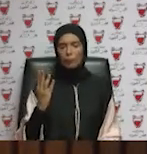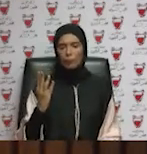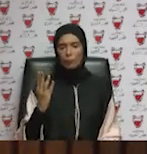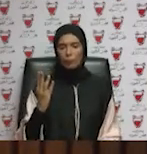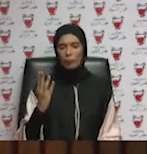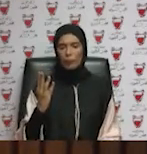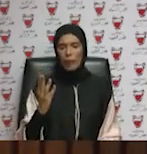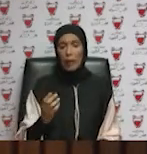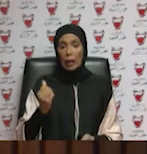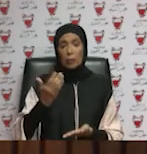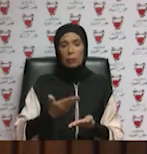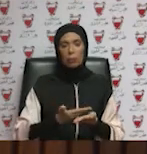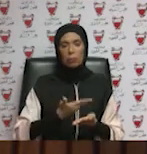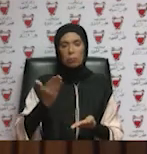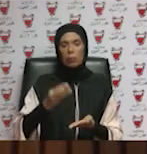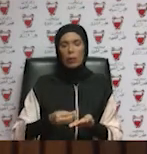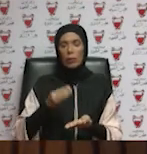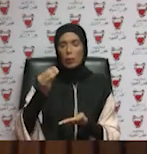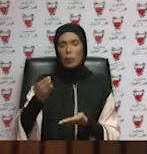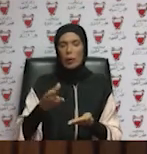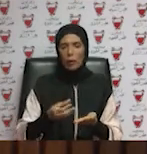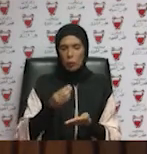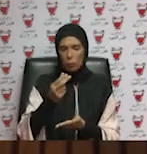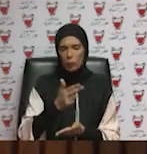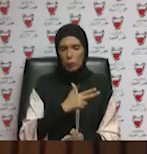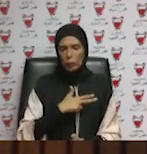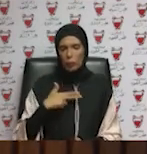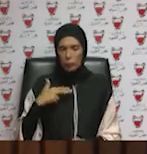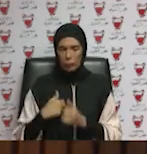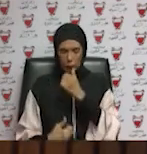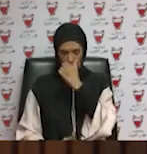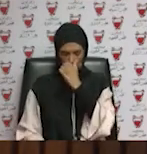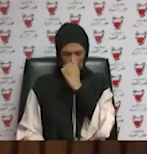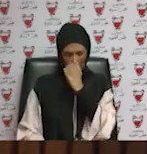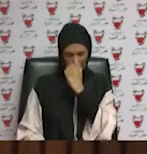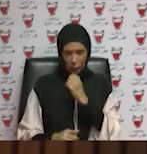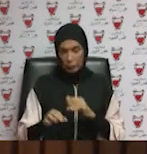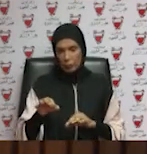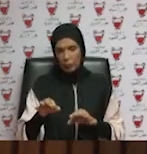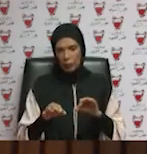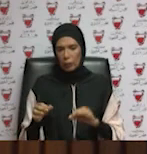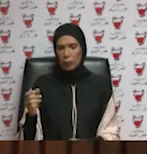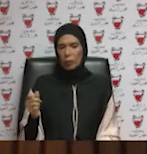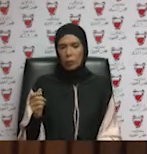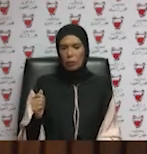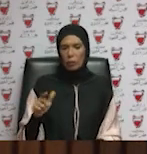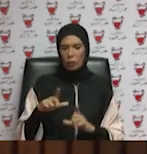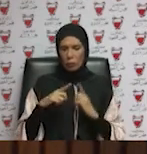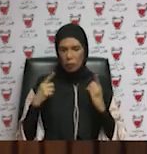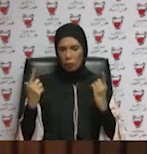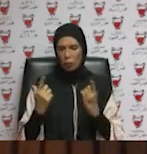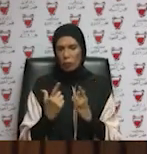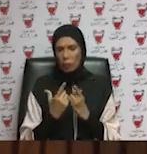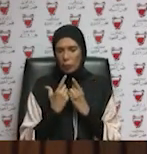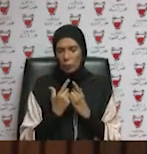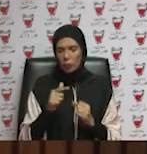ترشيد الإنفاق من السياسات التي تتخذها الحكومة الموقرة ضمن سياستها المالية، إلا أن اللجنة لم تستطع